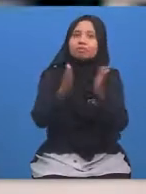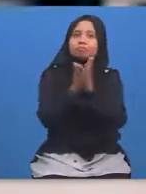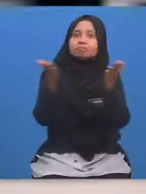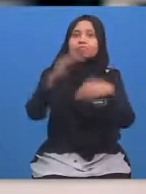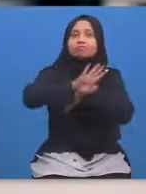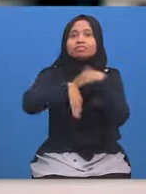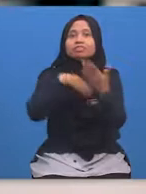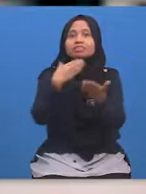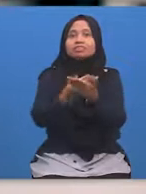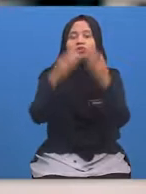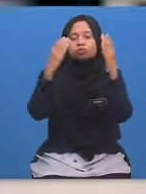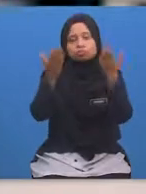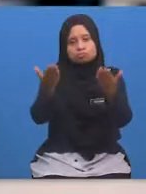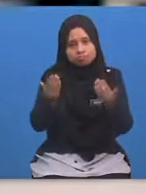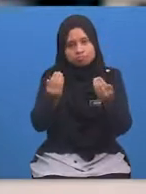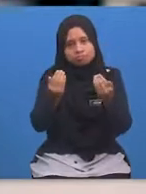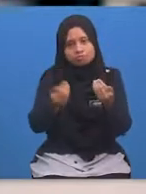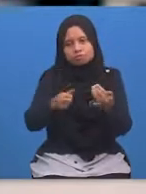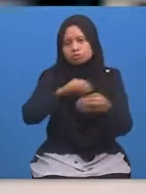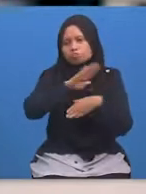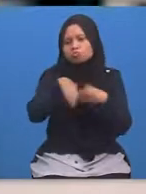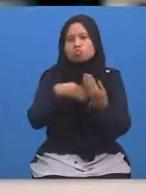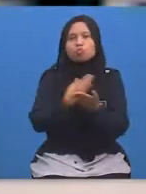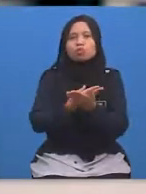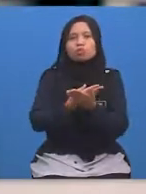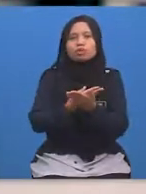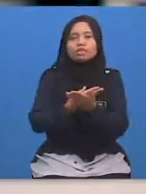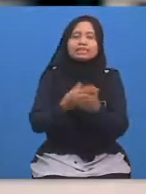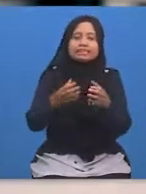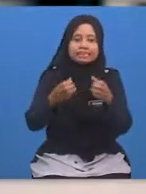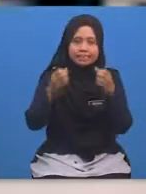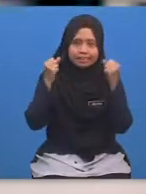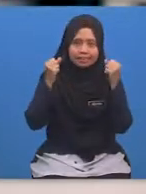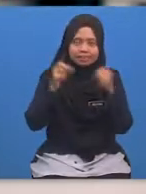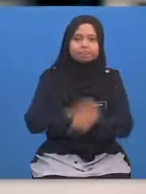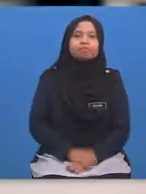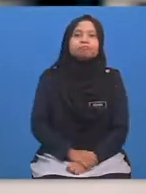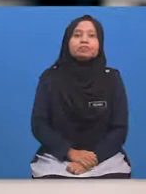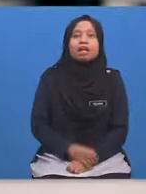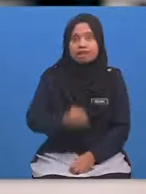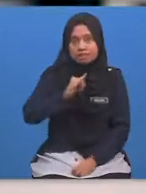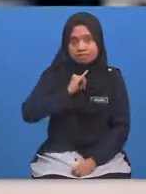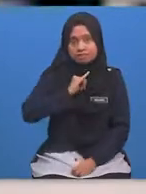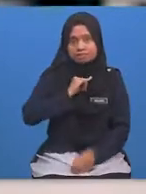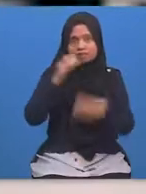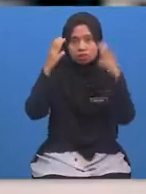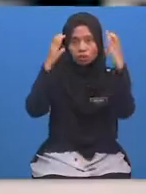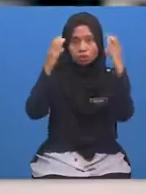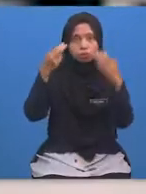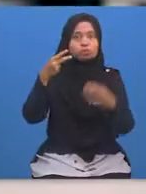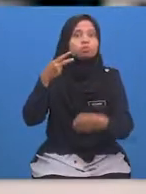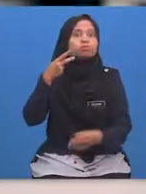semua? Cikgu harap anda semua dalam keadaan sihat. Saya Cikgu